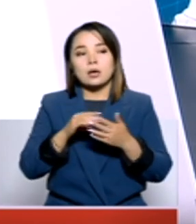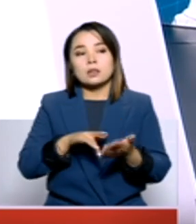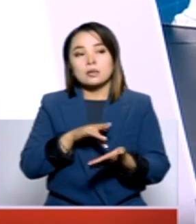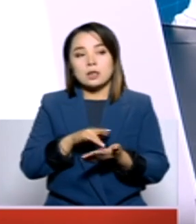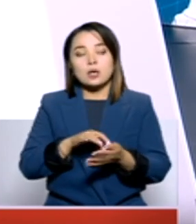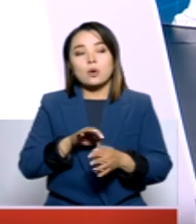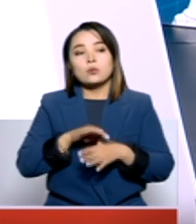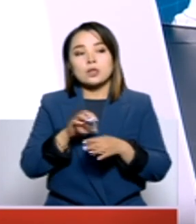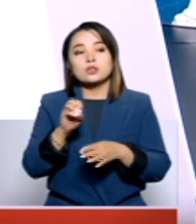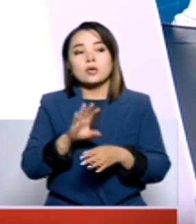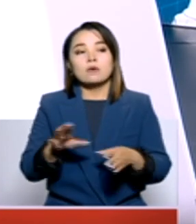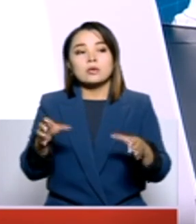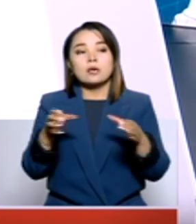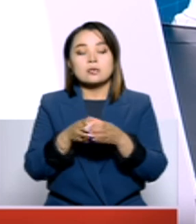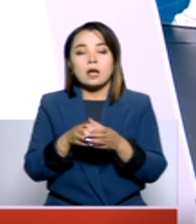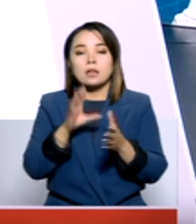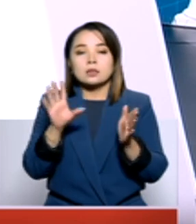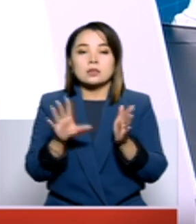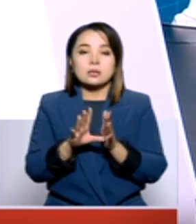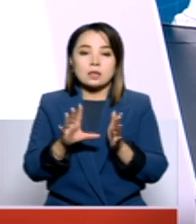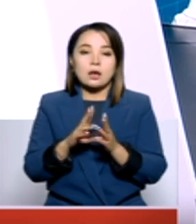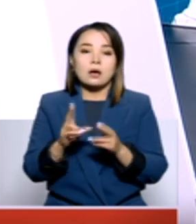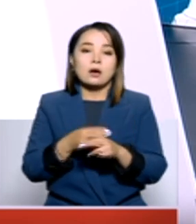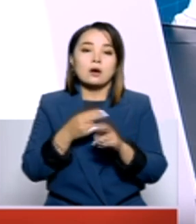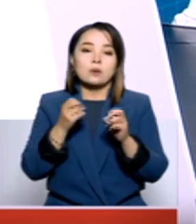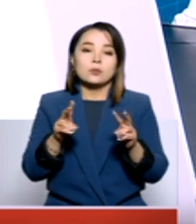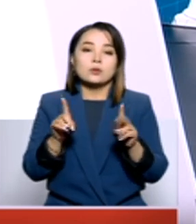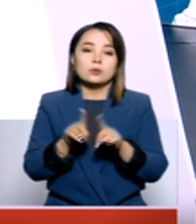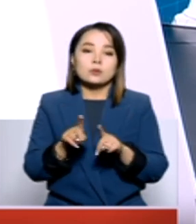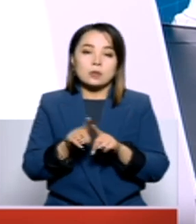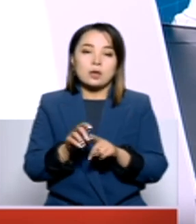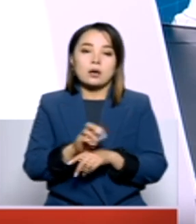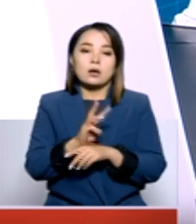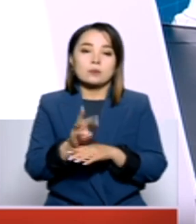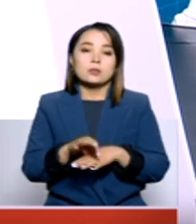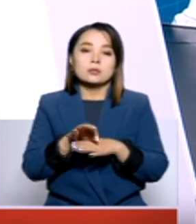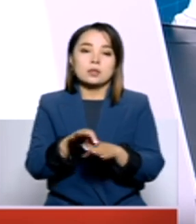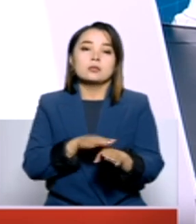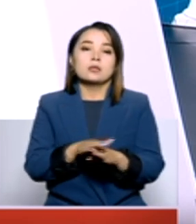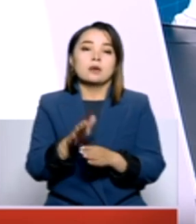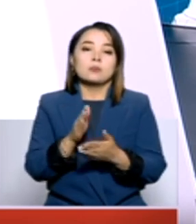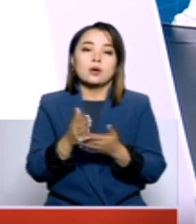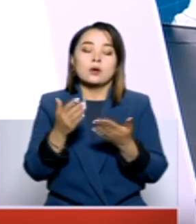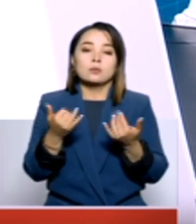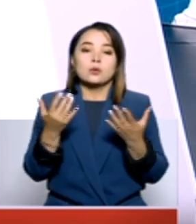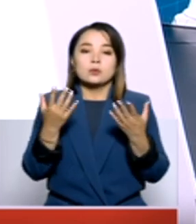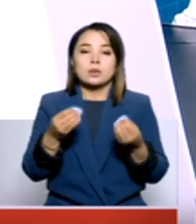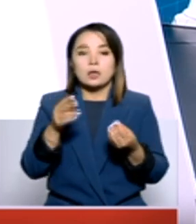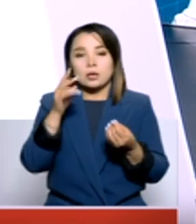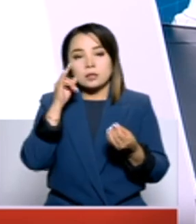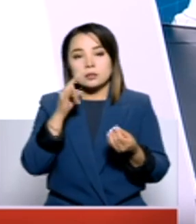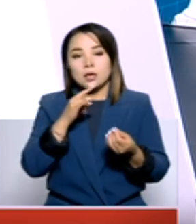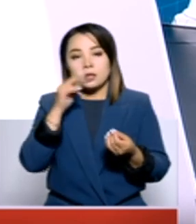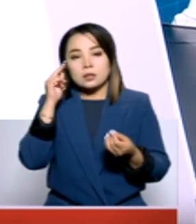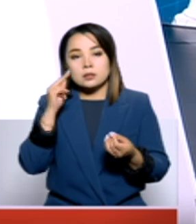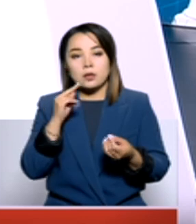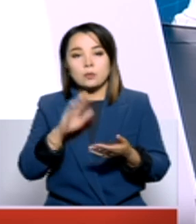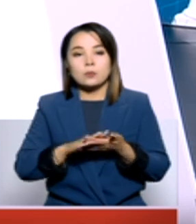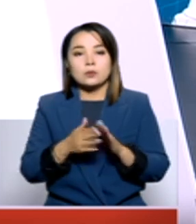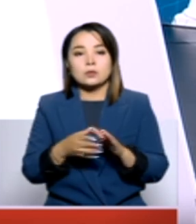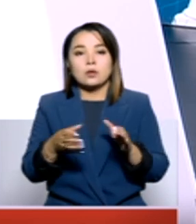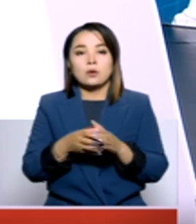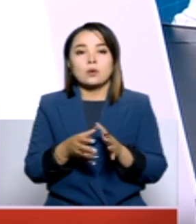арқылы Еуразия кеңістігінде энергетикалық қауіпсіздікті қамтамасыз етуге сеп болмақ. Бүгінгі күні Қазақ-Қытай қатынасының әлеуеті